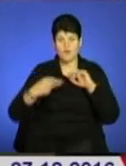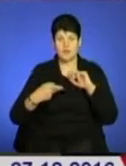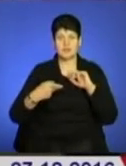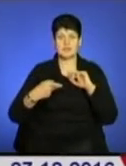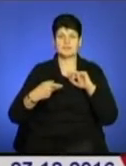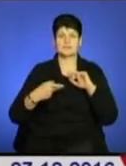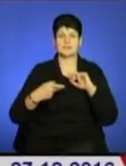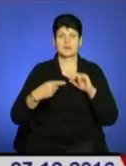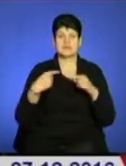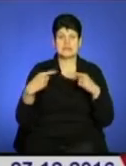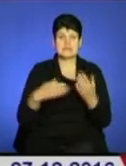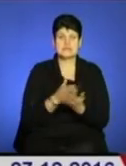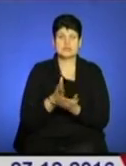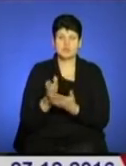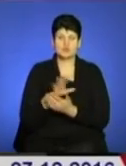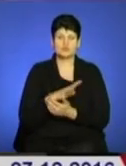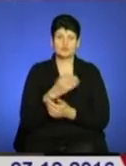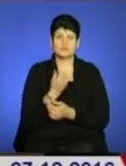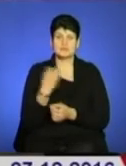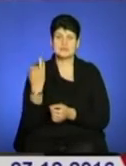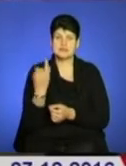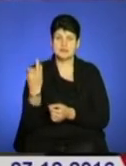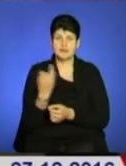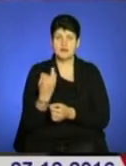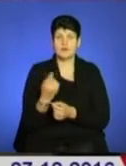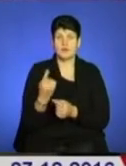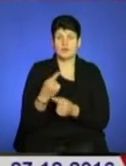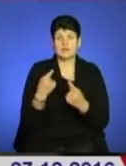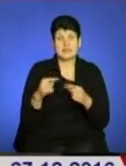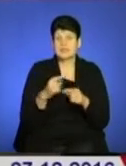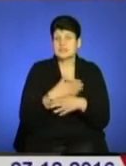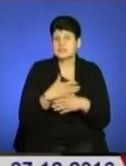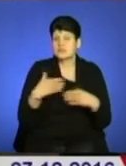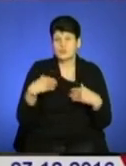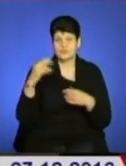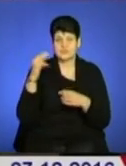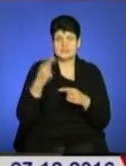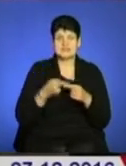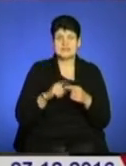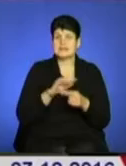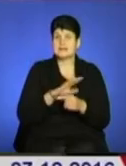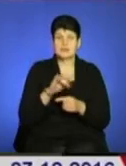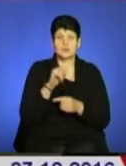казки. Так, щоб їм було цікаво, перш за все, тому що інакше вони не захочуть вчитися. Це не той